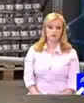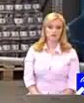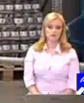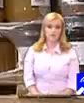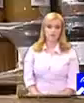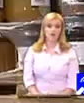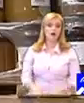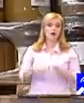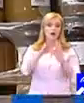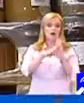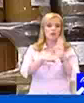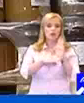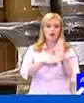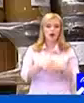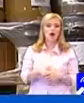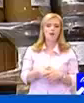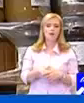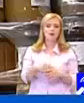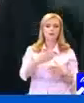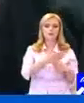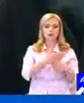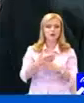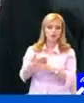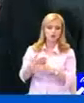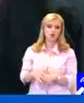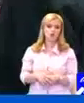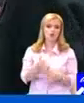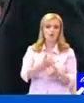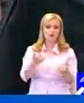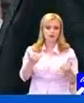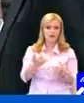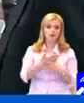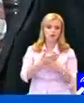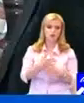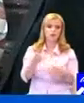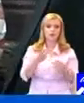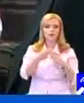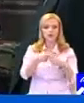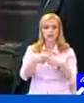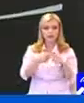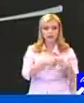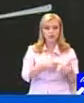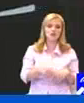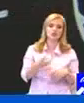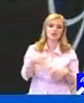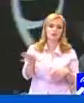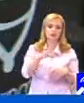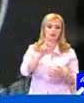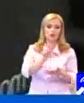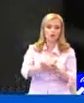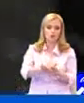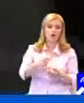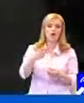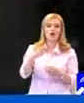Un program de granturi inițiat cu sprijinul Băncii Mondiale oferă finanțare pentru procurarea echipamentului necesar fermierilor din Republica Moldova. Cine